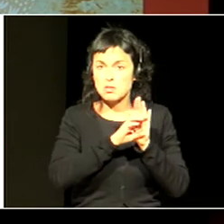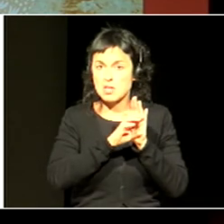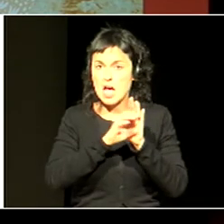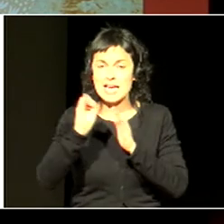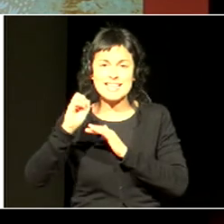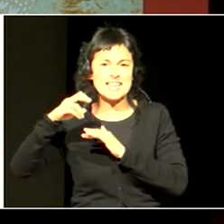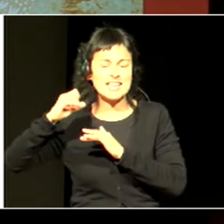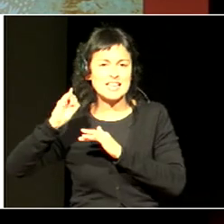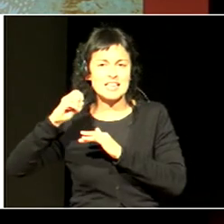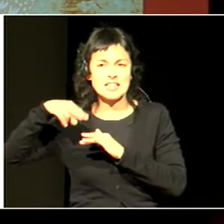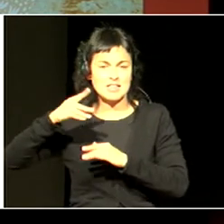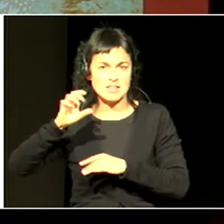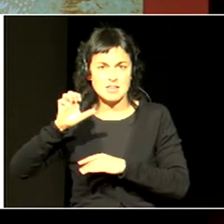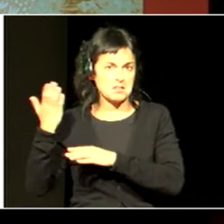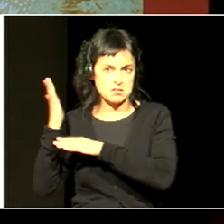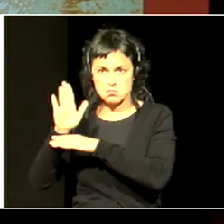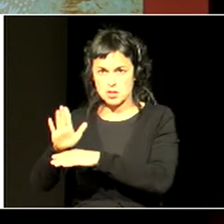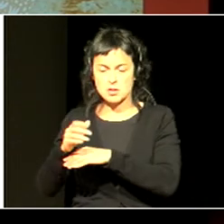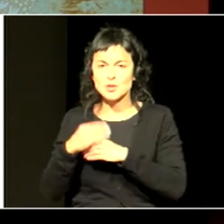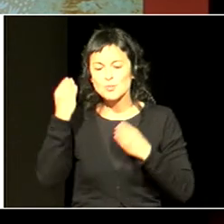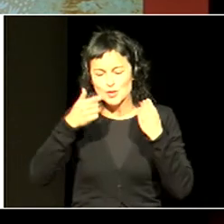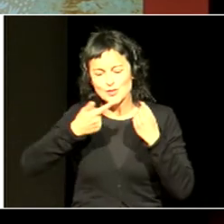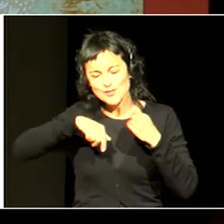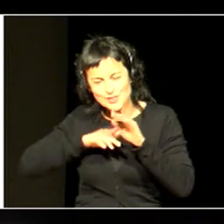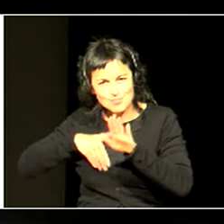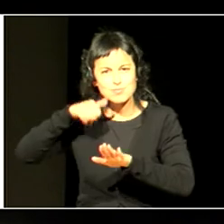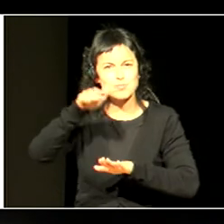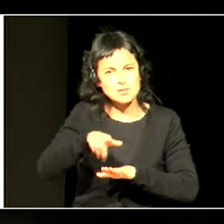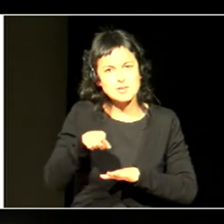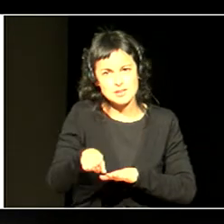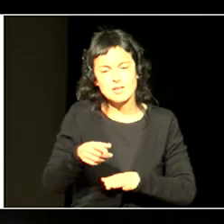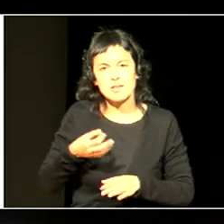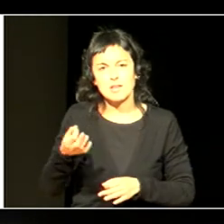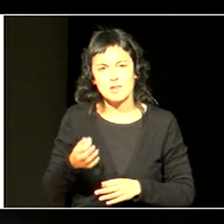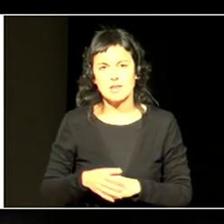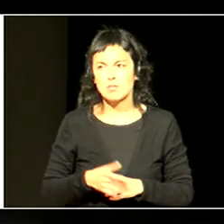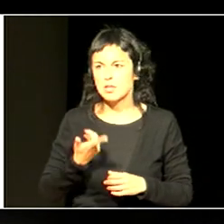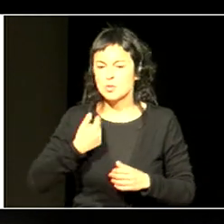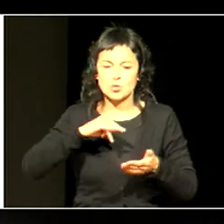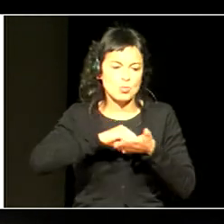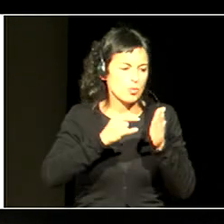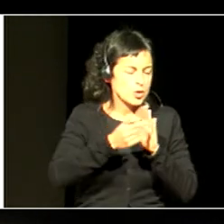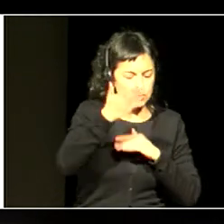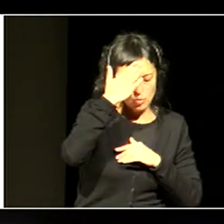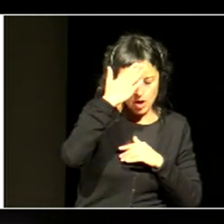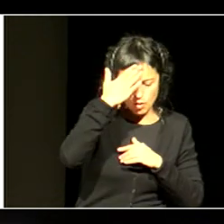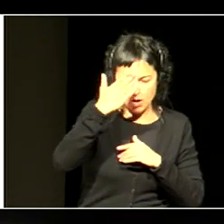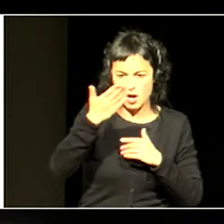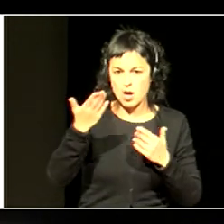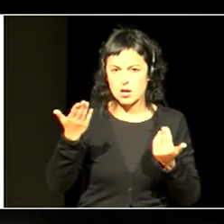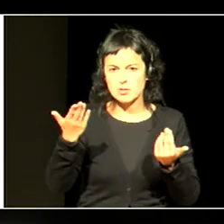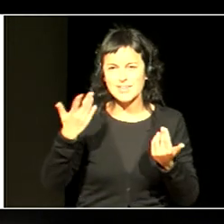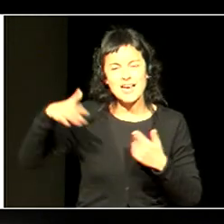bena, ez? Eta uste dut bai pausu bat emon behar dugula, gure proiektu nagusian edo ikasi genduan eskola